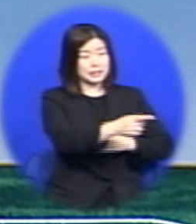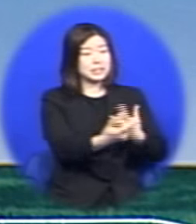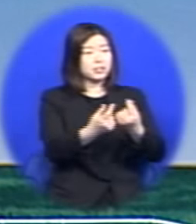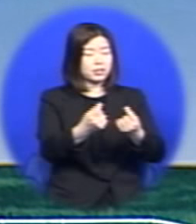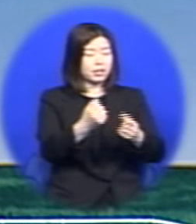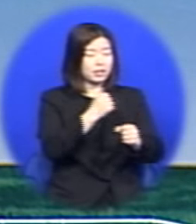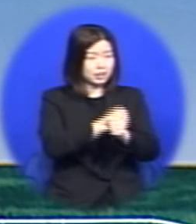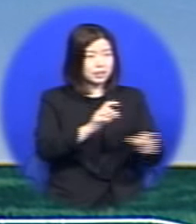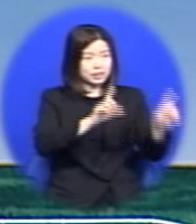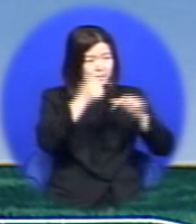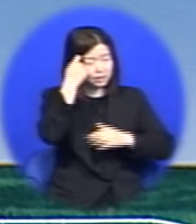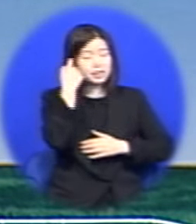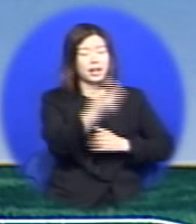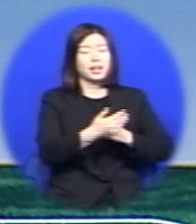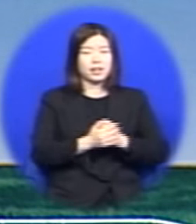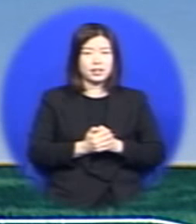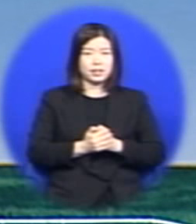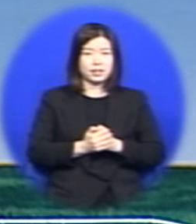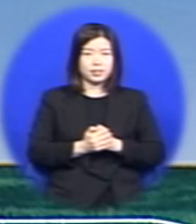그렇게밖에 못하냐?